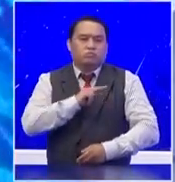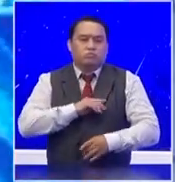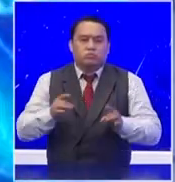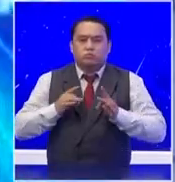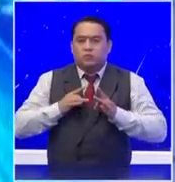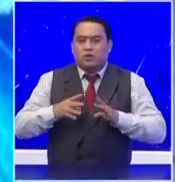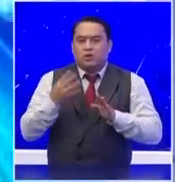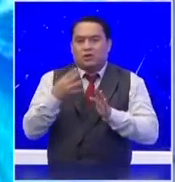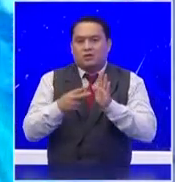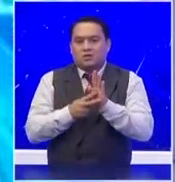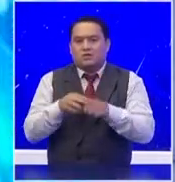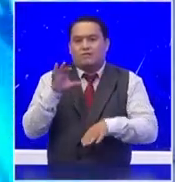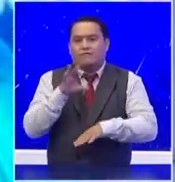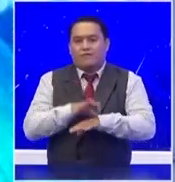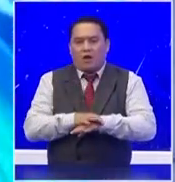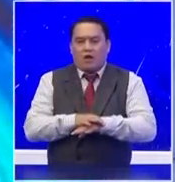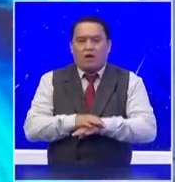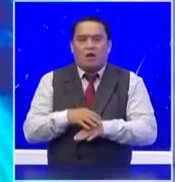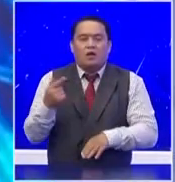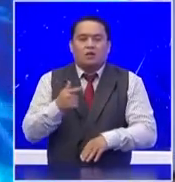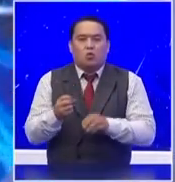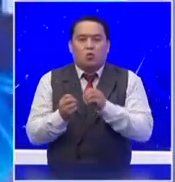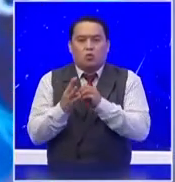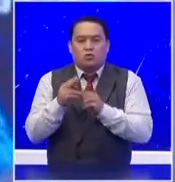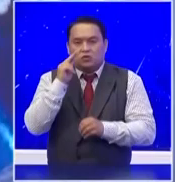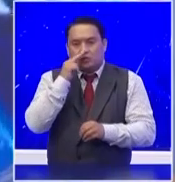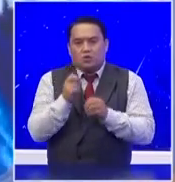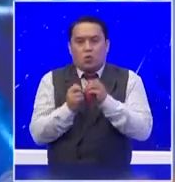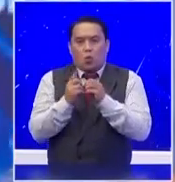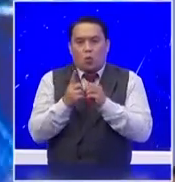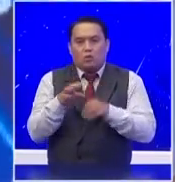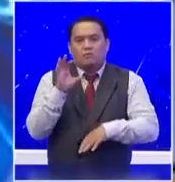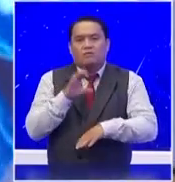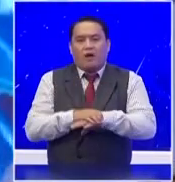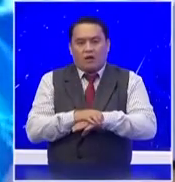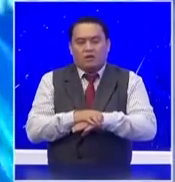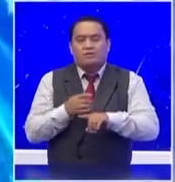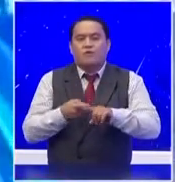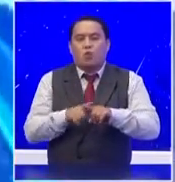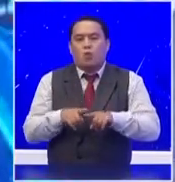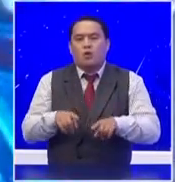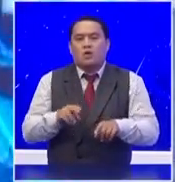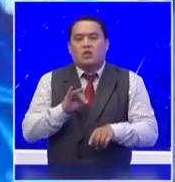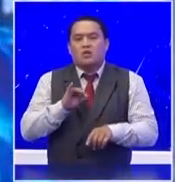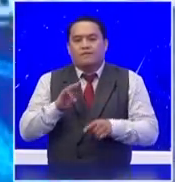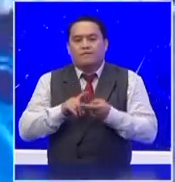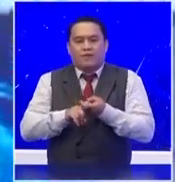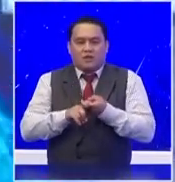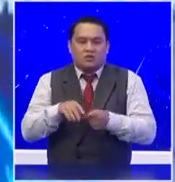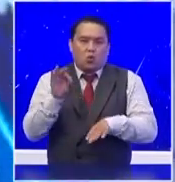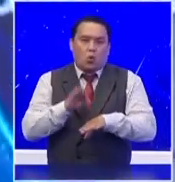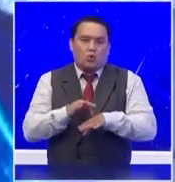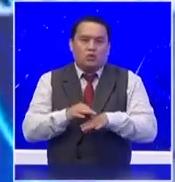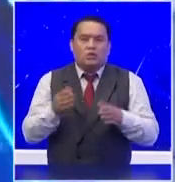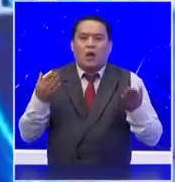мұндай 48 факті тіркелді. Әсіресе Атырауда 14, Шымкентте 11 заңбұзушылық тіркелген. Осыған байланысты қауіпті инфекциялық ауруды таратпау мақсатында